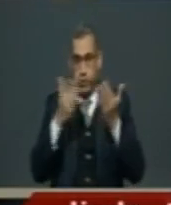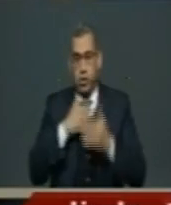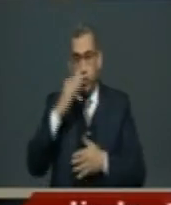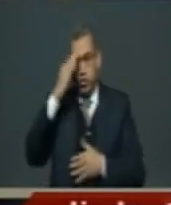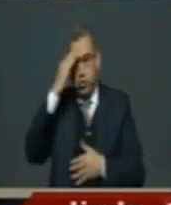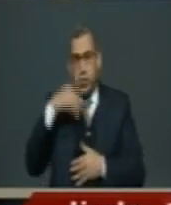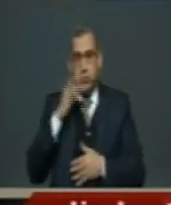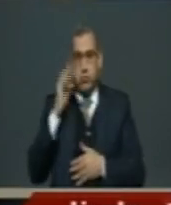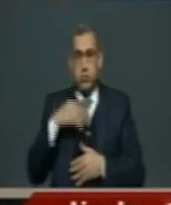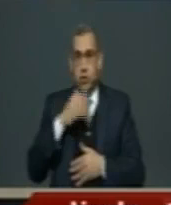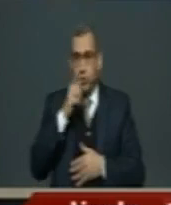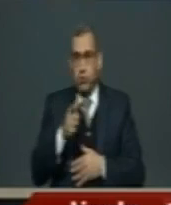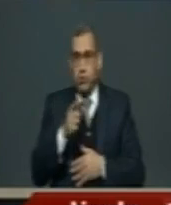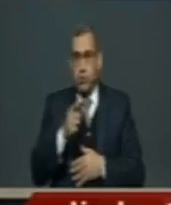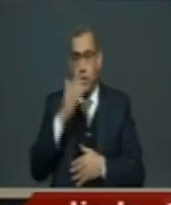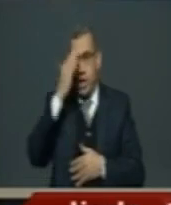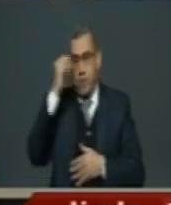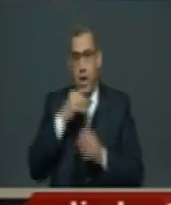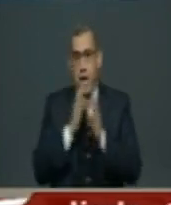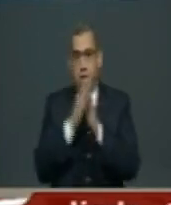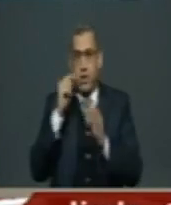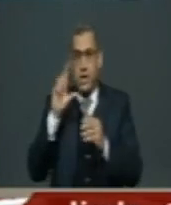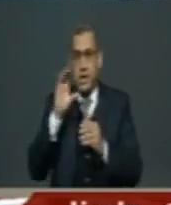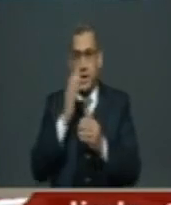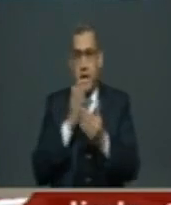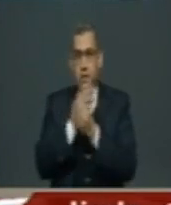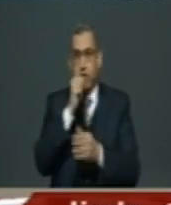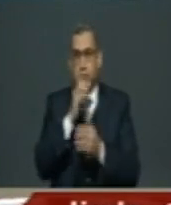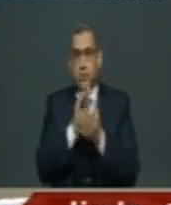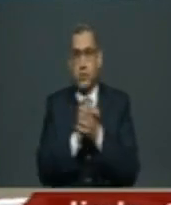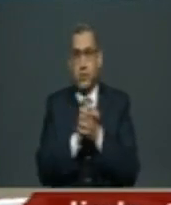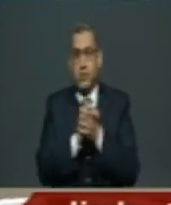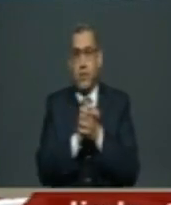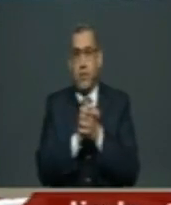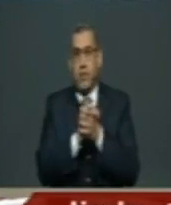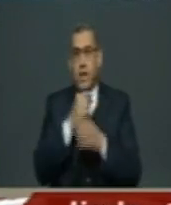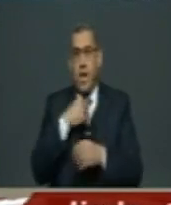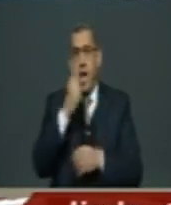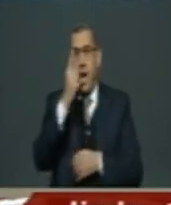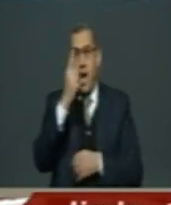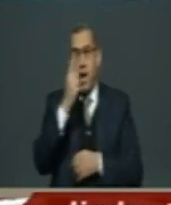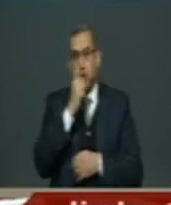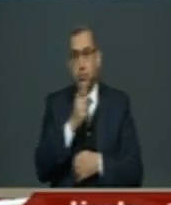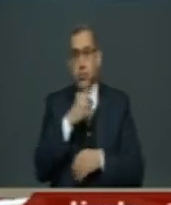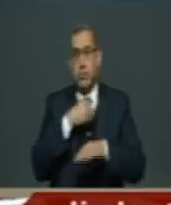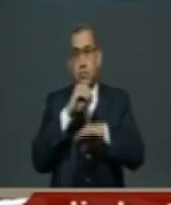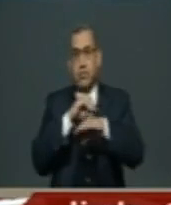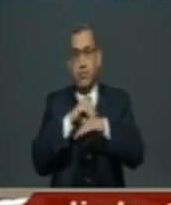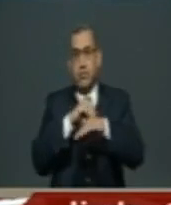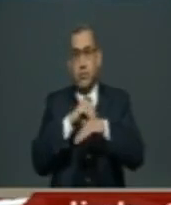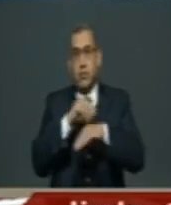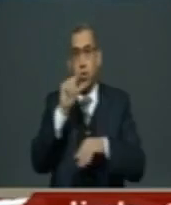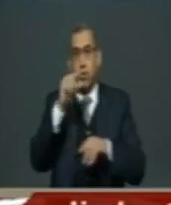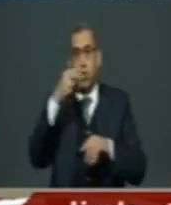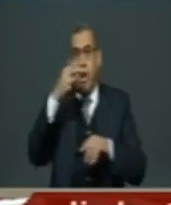علي من فضلك رجع اللوحة اللي فاتت لو سمحت. أنا بس هنا عايز أقول إيه، هو الدكتور علي قالها في